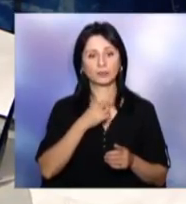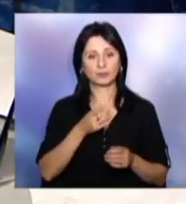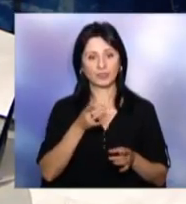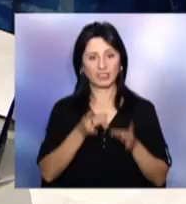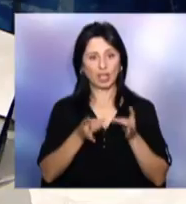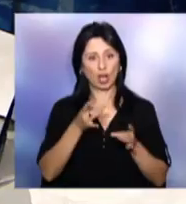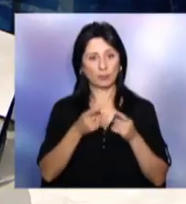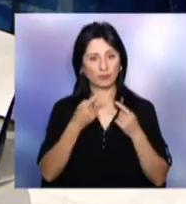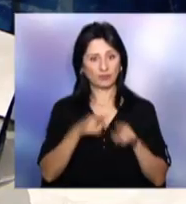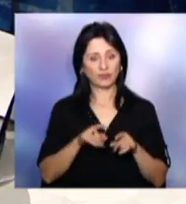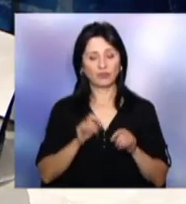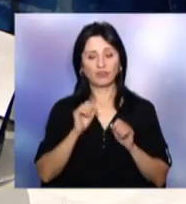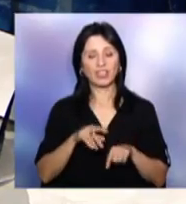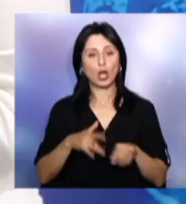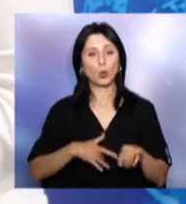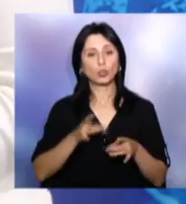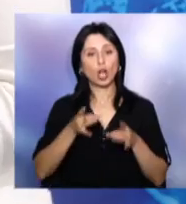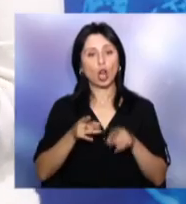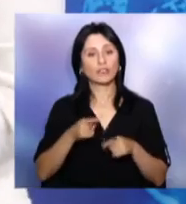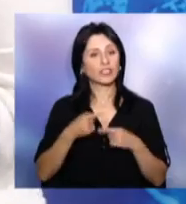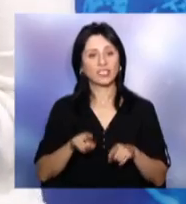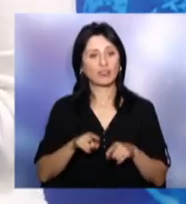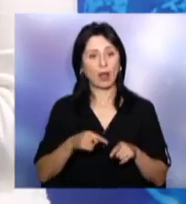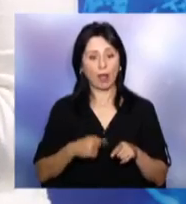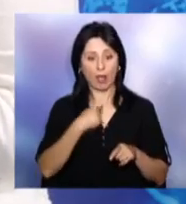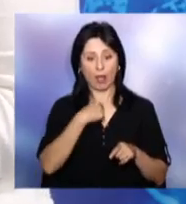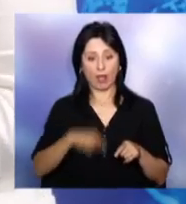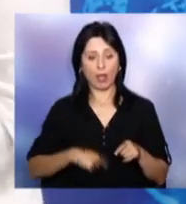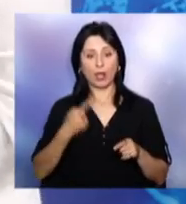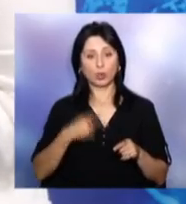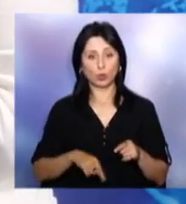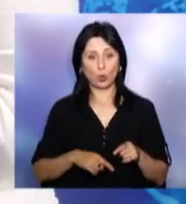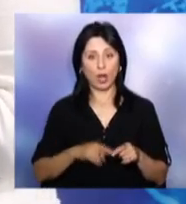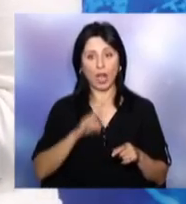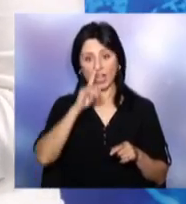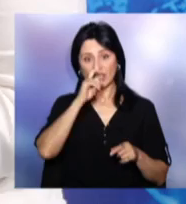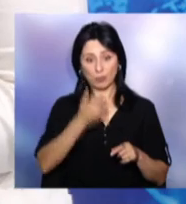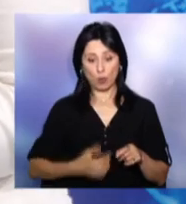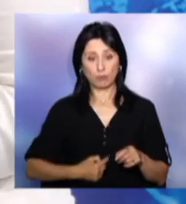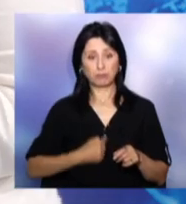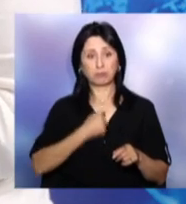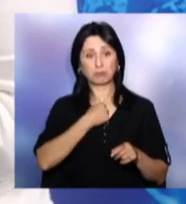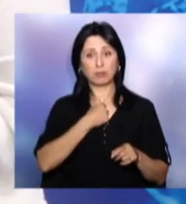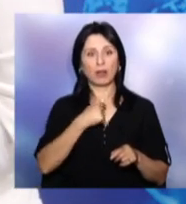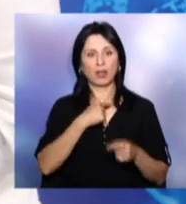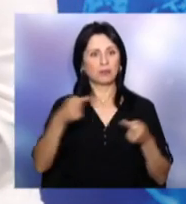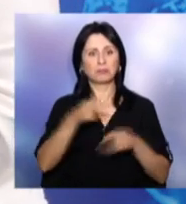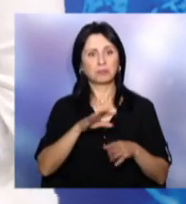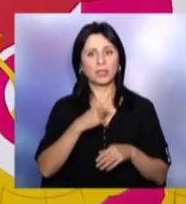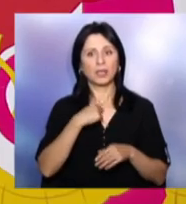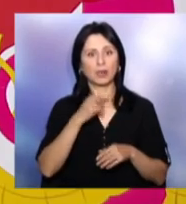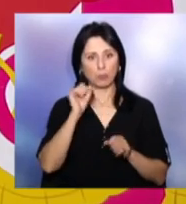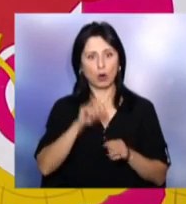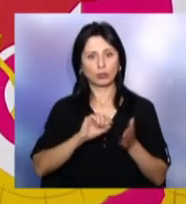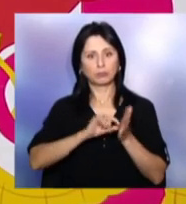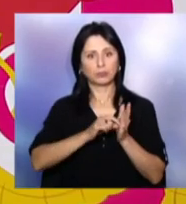სხვა აგებულების ვიდრე კუჭის ლორწოვანი და მისი ლორწოვანი ვერ იცავს საყლაპავს კუჭის წვენის ზემოქმედებისგან. ამიტომ შეიძლება განვითარდეს საყლაპავის ლორწოვანი.